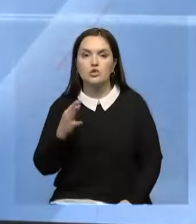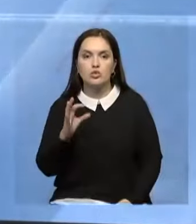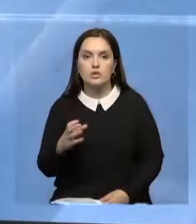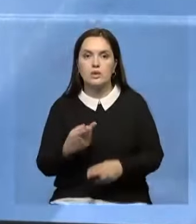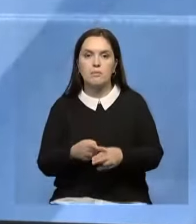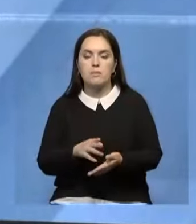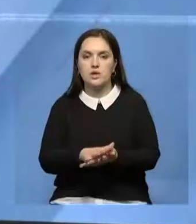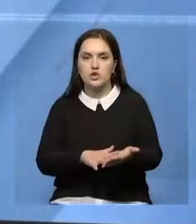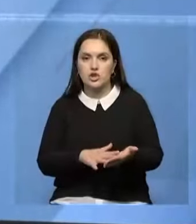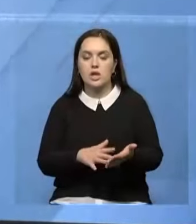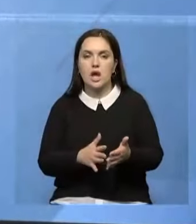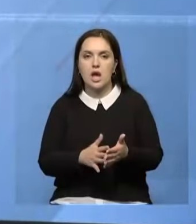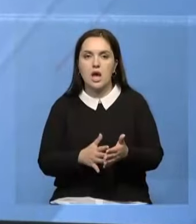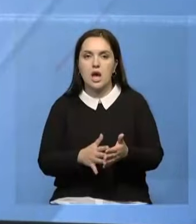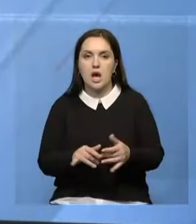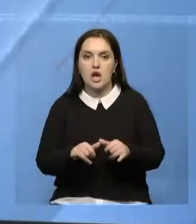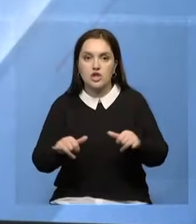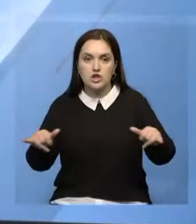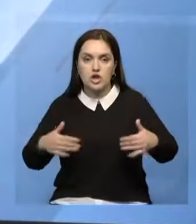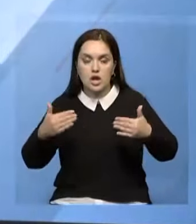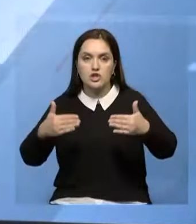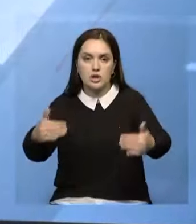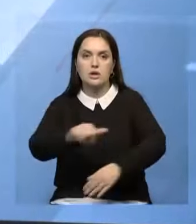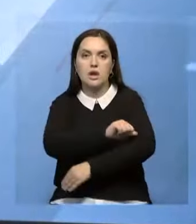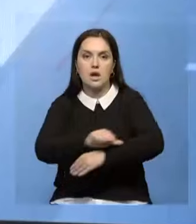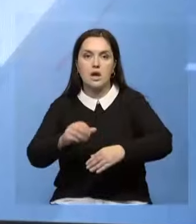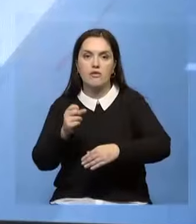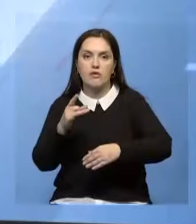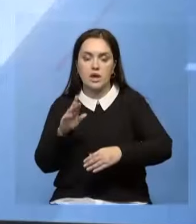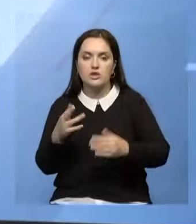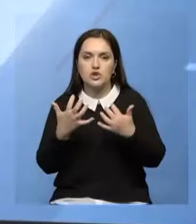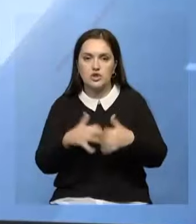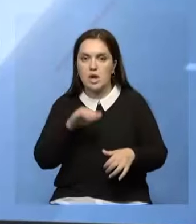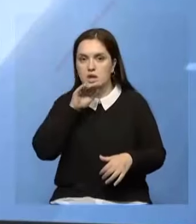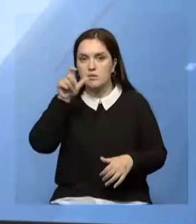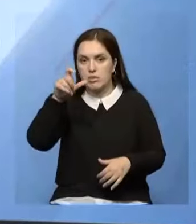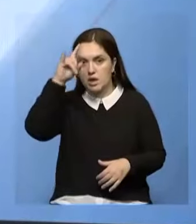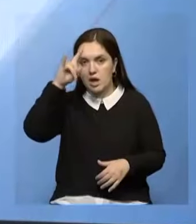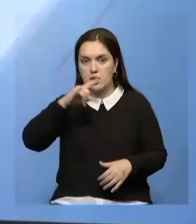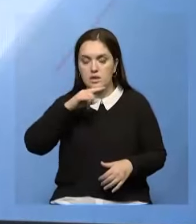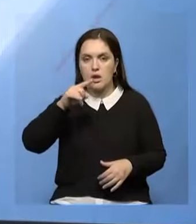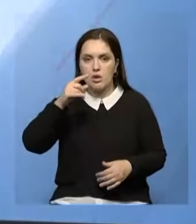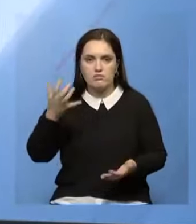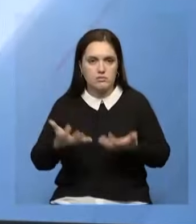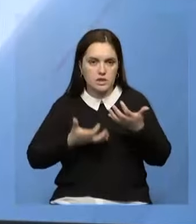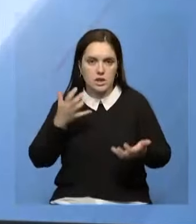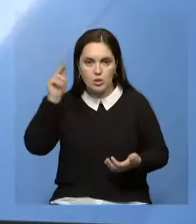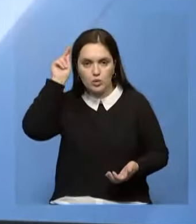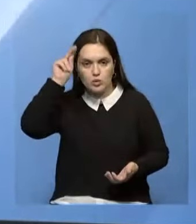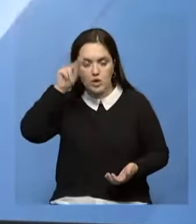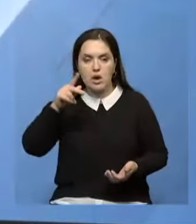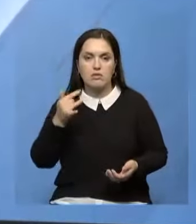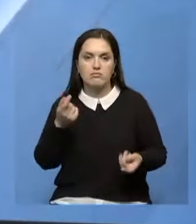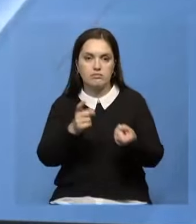ШОС вполне вероятно продолжит расширять границы на Евразийском континенте, считают эксперты Казахстанского института стратегических исследований.